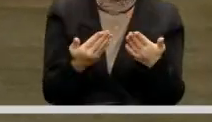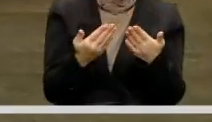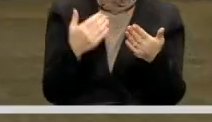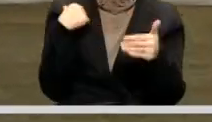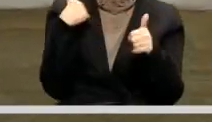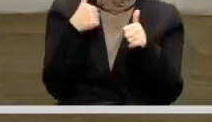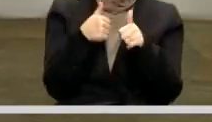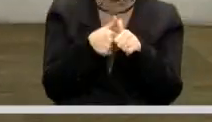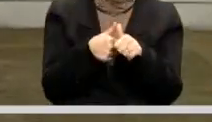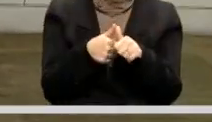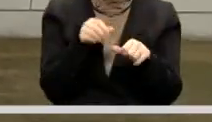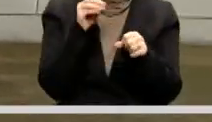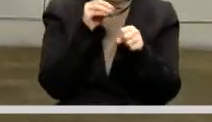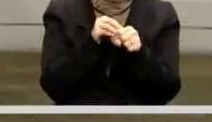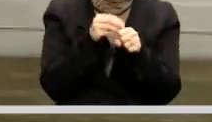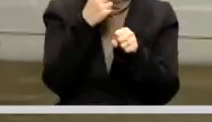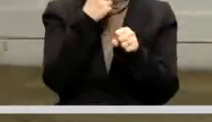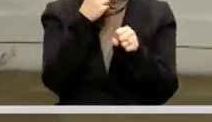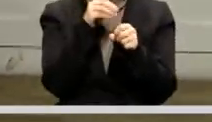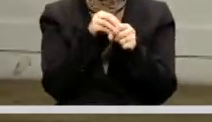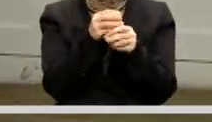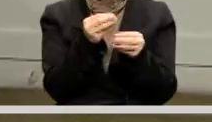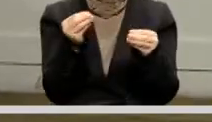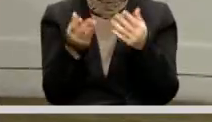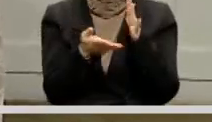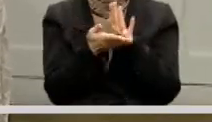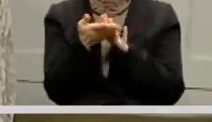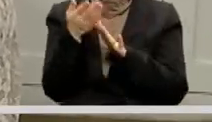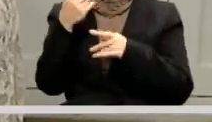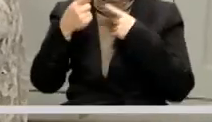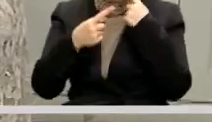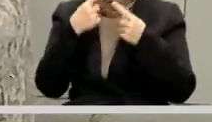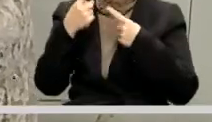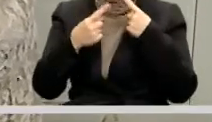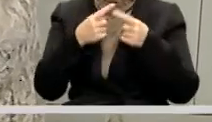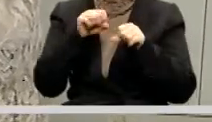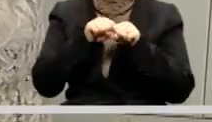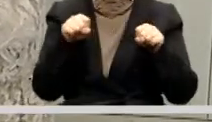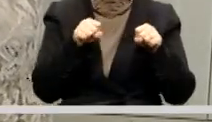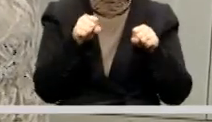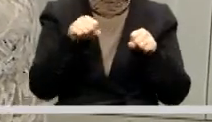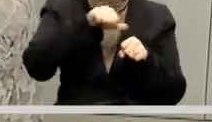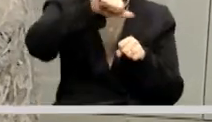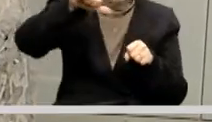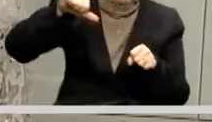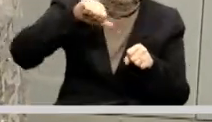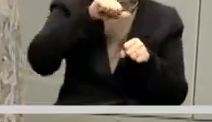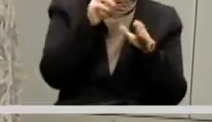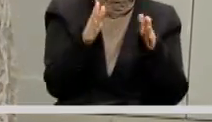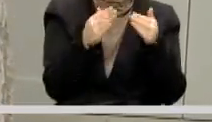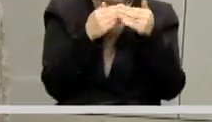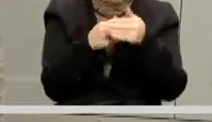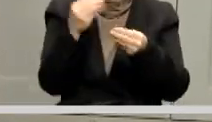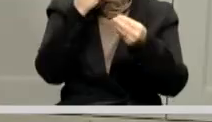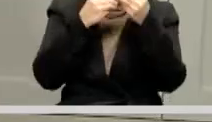yine hani son zamanlarda çokça tartışılıyor. Bu işte zararlı yağlar, hani trans yağlar, işte paket gıdalar, kızartmalar, hani Bunlar da